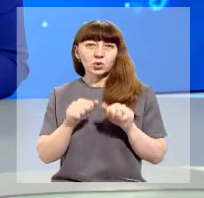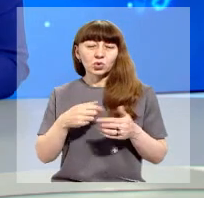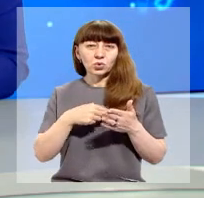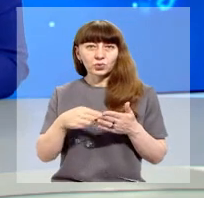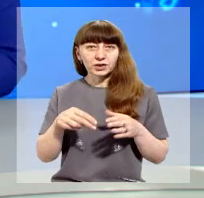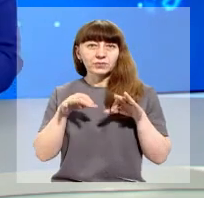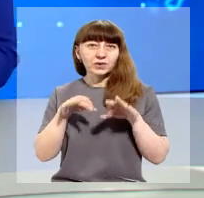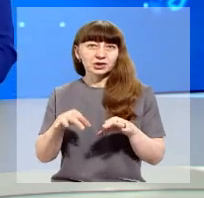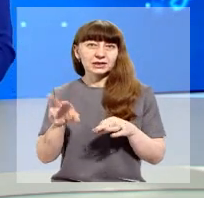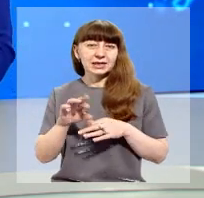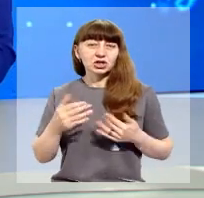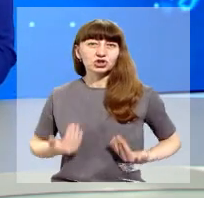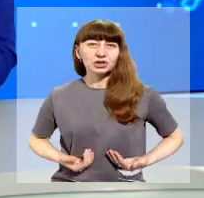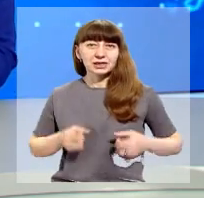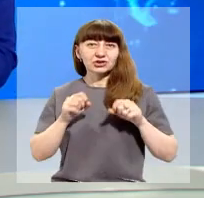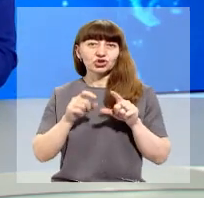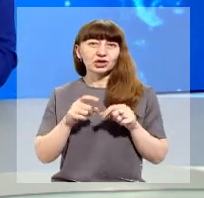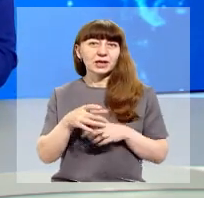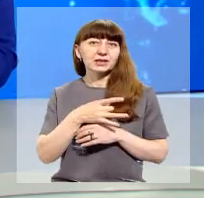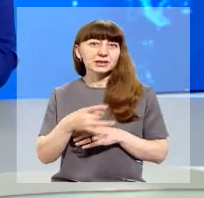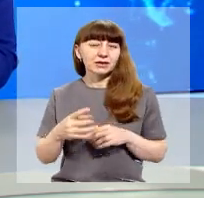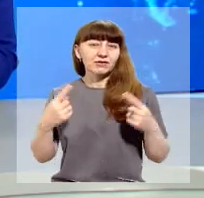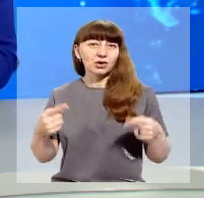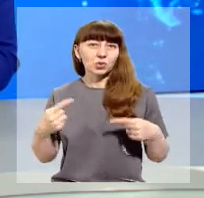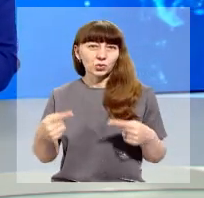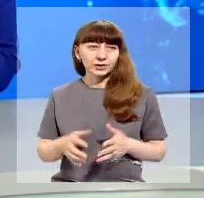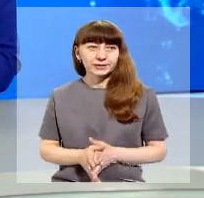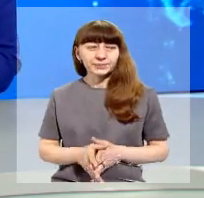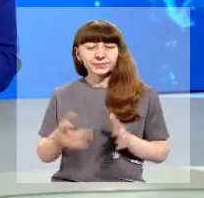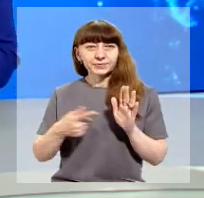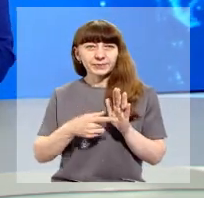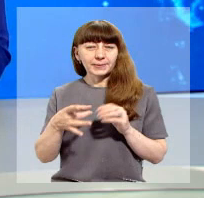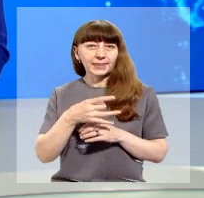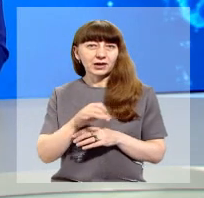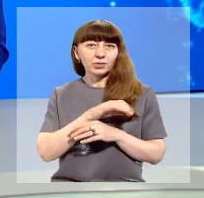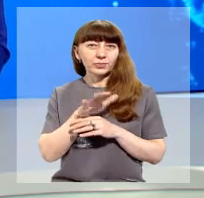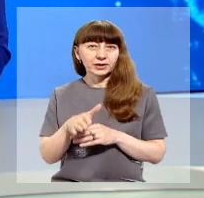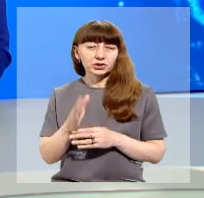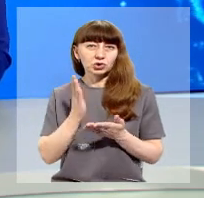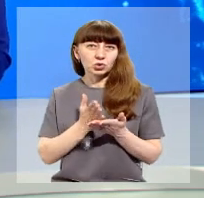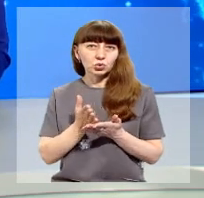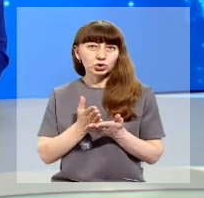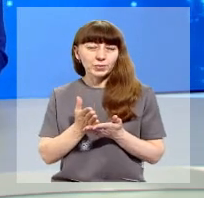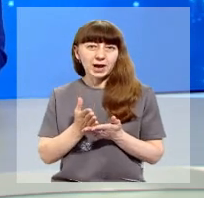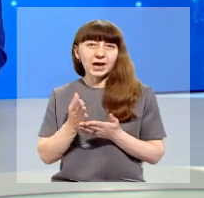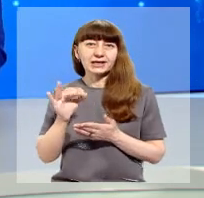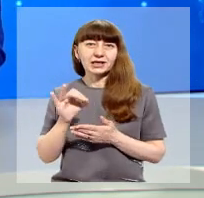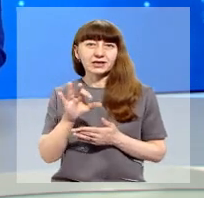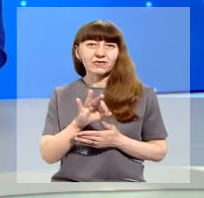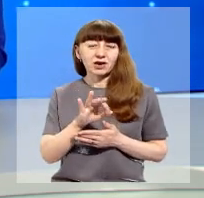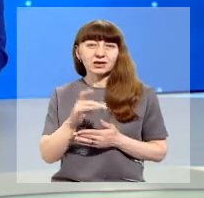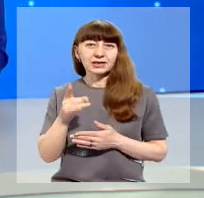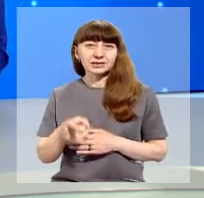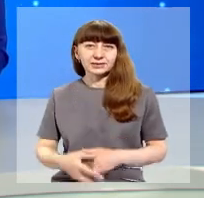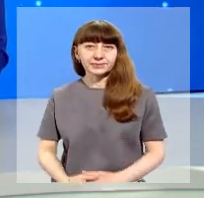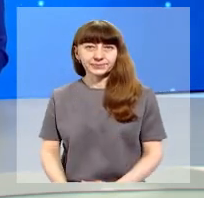специализированный автомобиль для жителей Житокаринского района. Это уже 7-й район области, который обеспечен службой инватакси. Маргарита Иванова